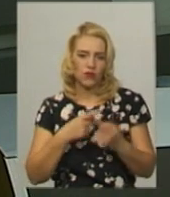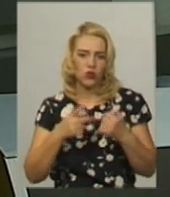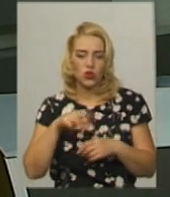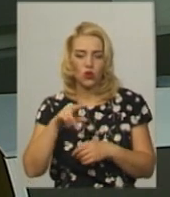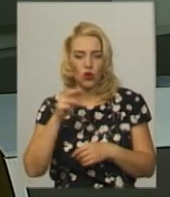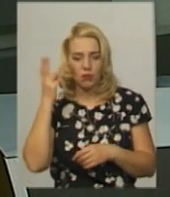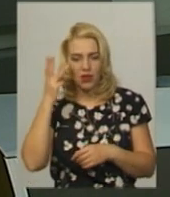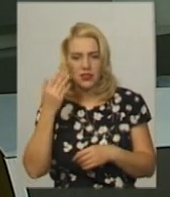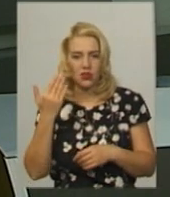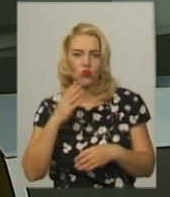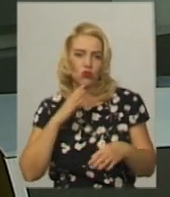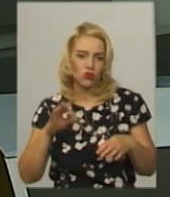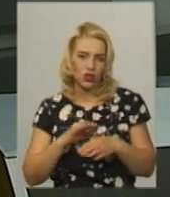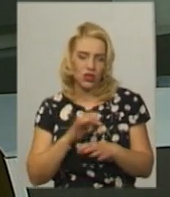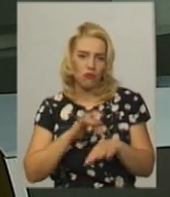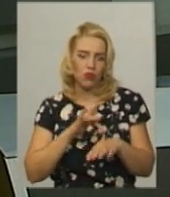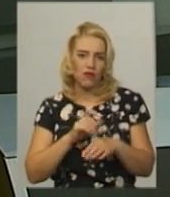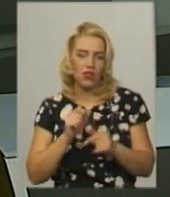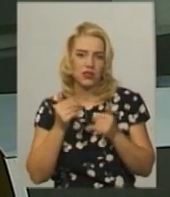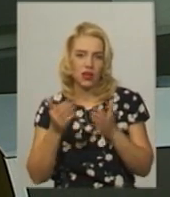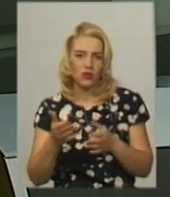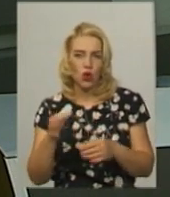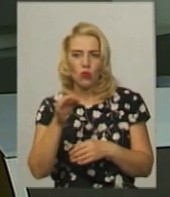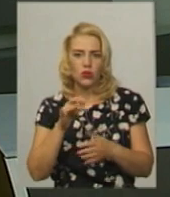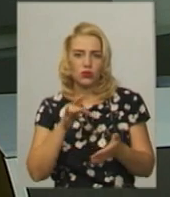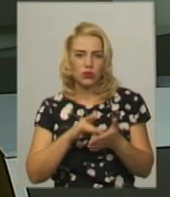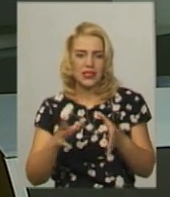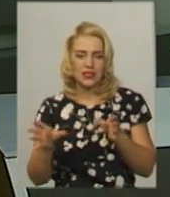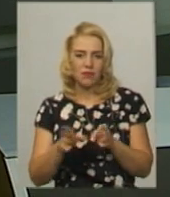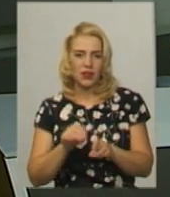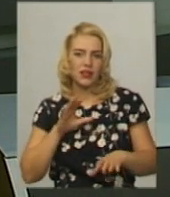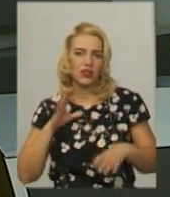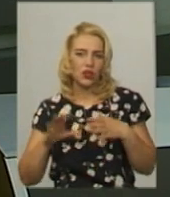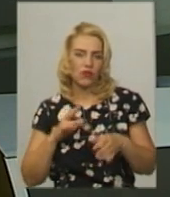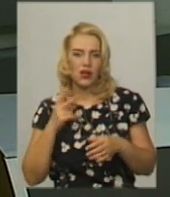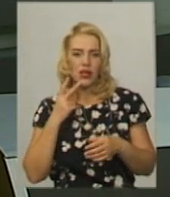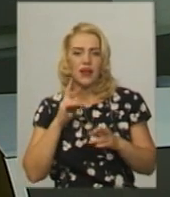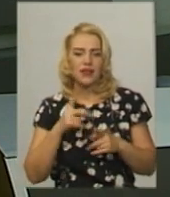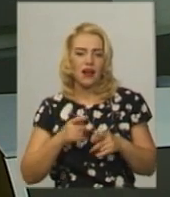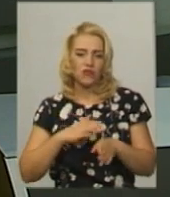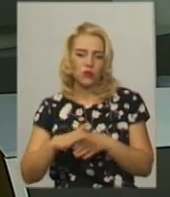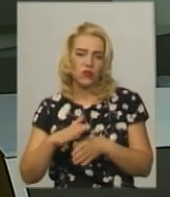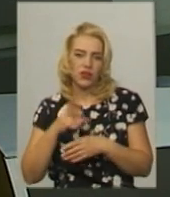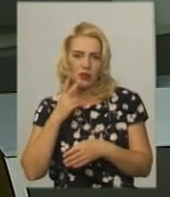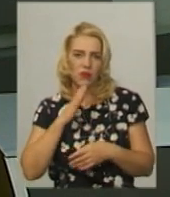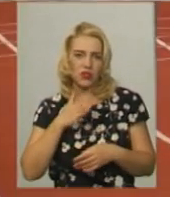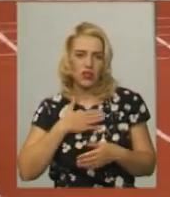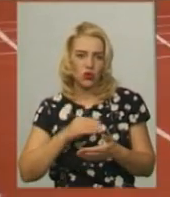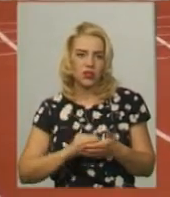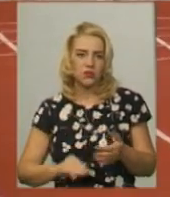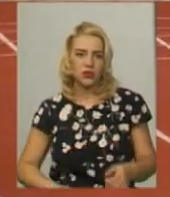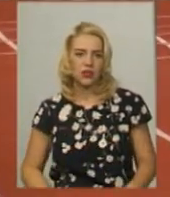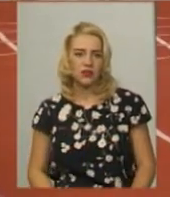легкоатлетка Марина Бех-Романчук. В обласному центрі у подружжя спільні тренування. Як вони відбуваються, бачила Анастасія Збродова.